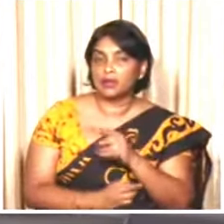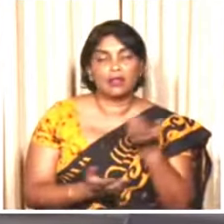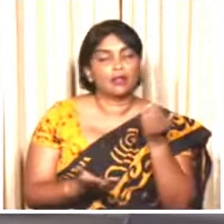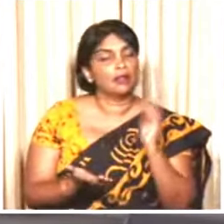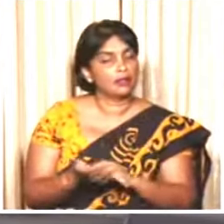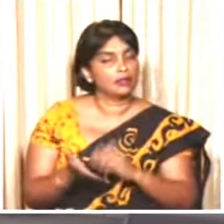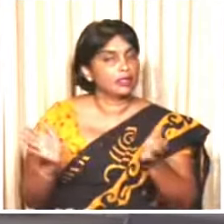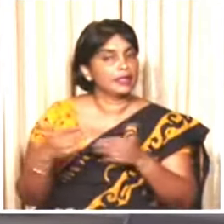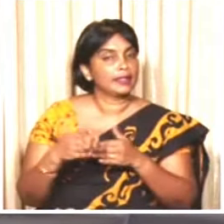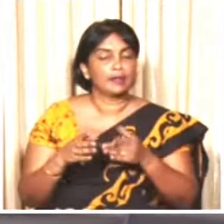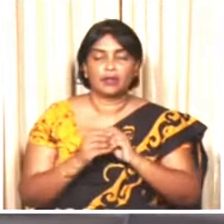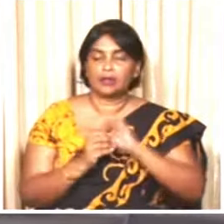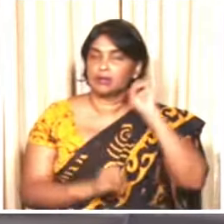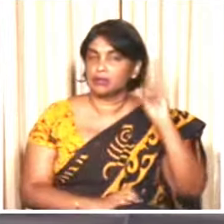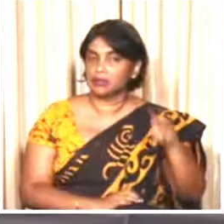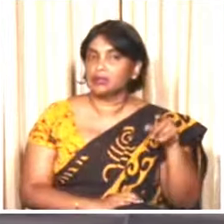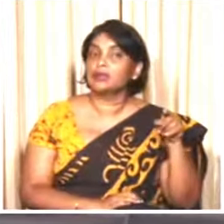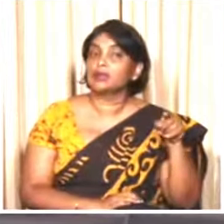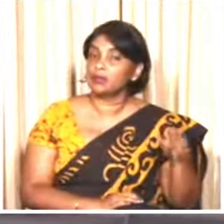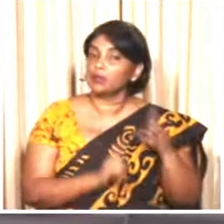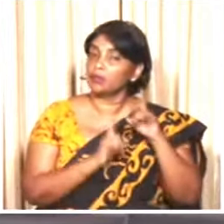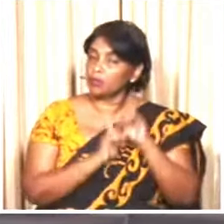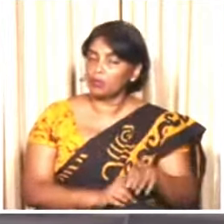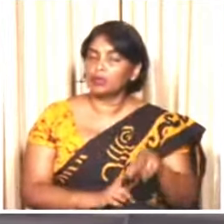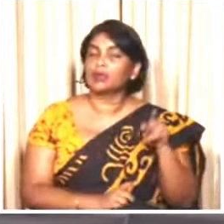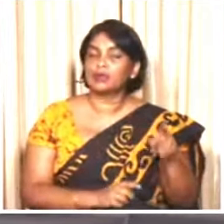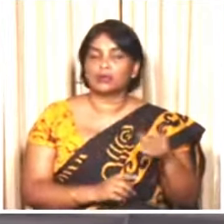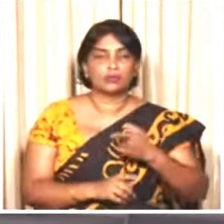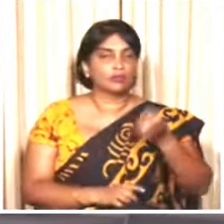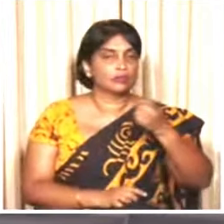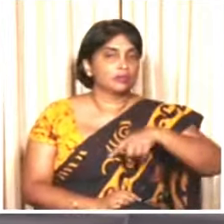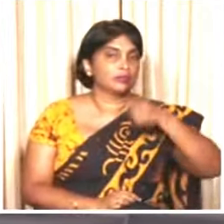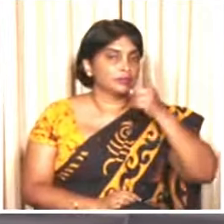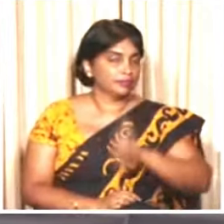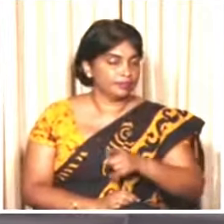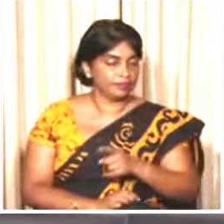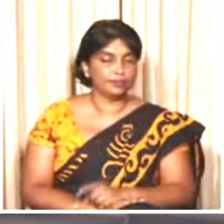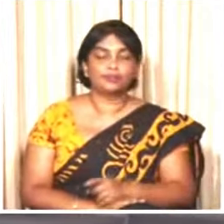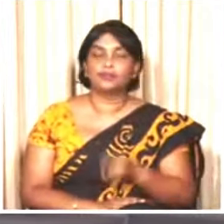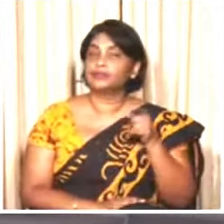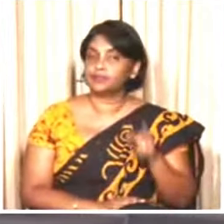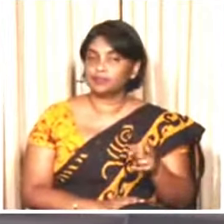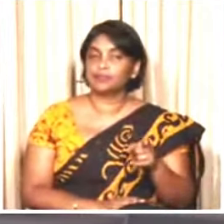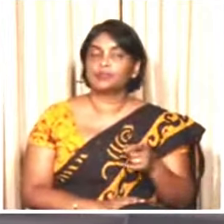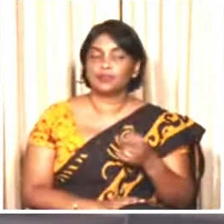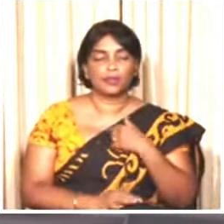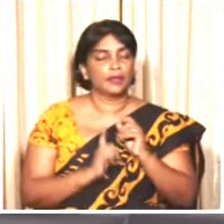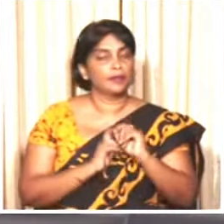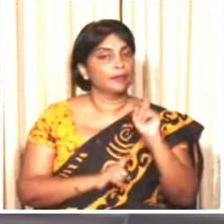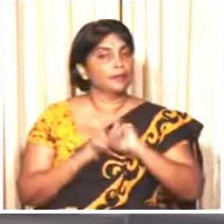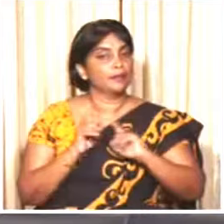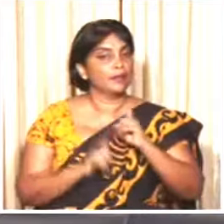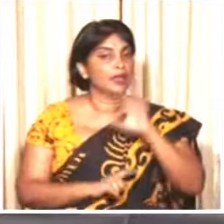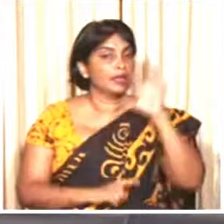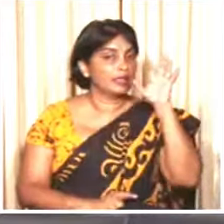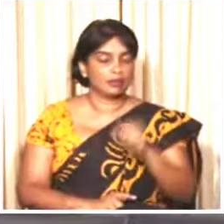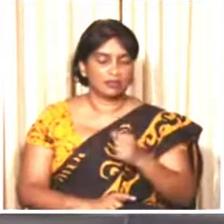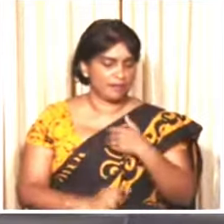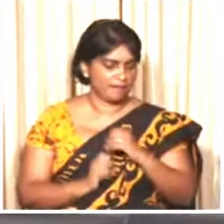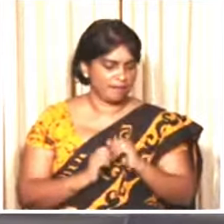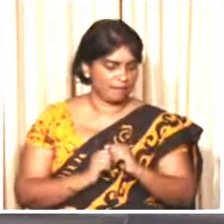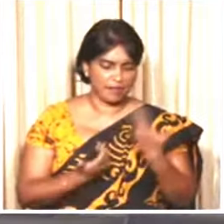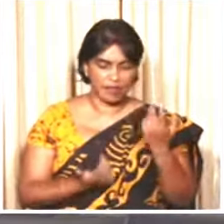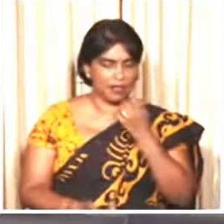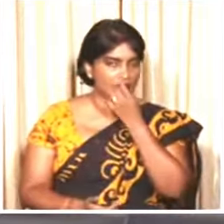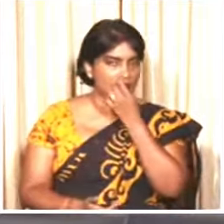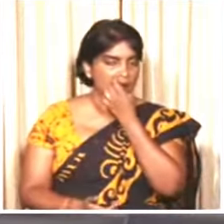නැවත කැබිනට්ුවට ගිහිල්ලා එහෙම තමයි ඒක සම්මත වෙලා තියෙන්නේ. ඒක අපි පාර්ලිමේන්තුවට ගේන්න කිසිම අවශ්‍යතාවයක්